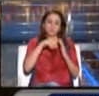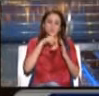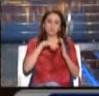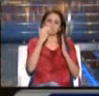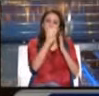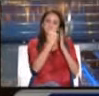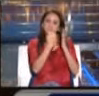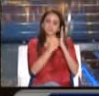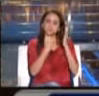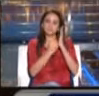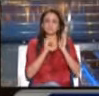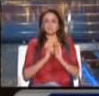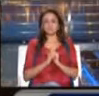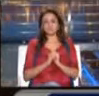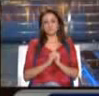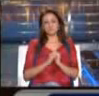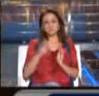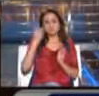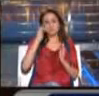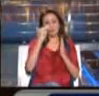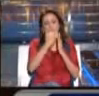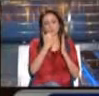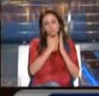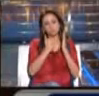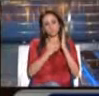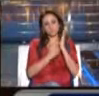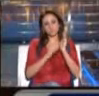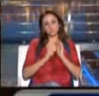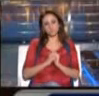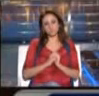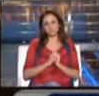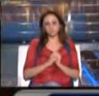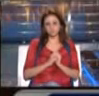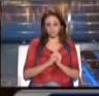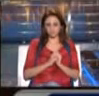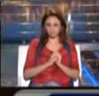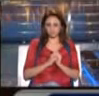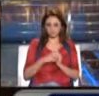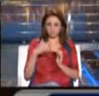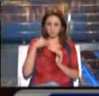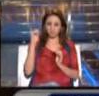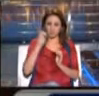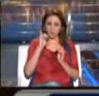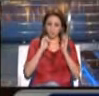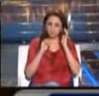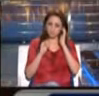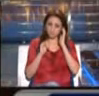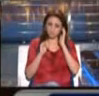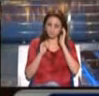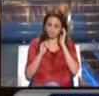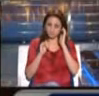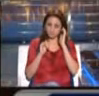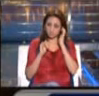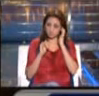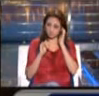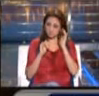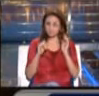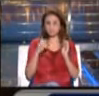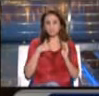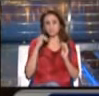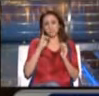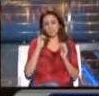1 2 3 4 5 هي دي النقط الاساسية. بس انا مش عايزين اهم حاجة يعني, وانا اقعد حضرتك اللي انا هقوم مع حضرتك, بس